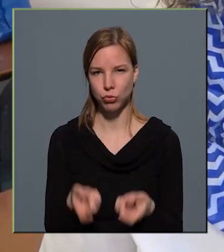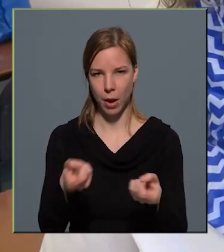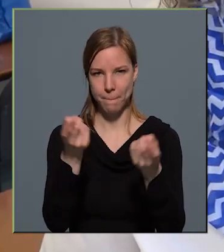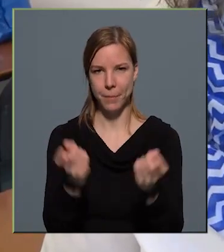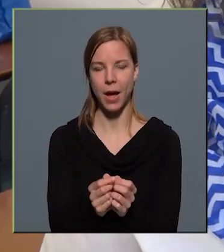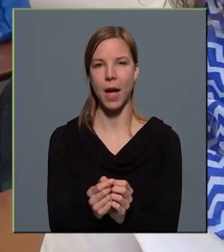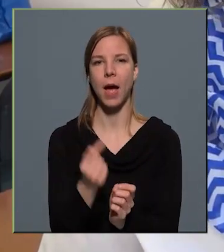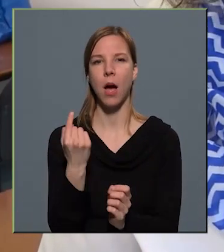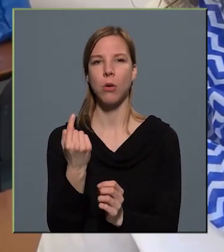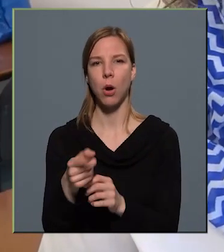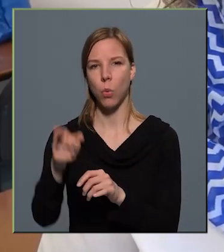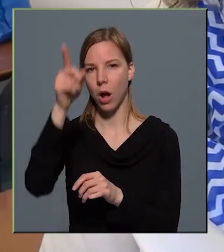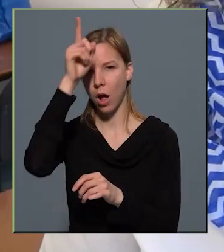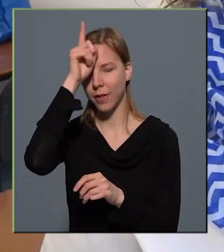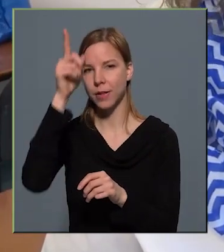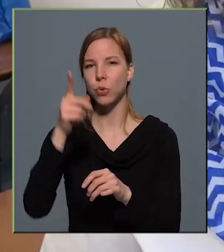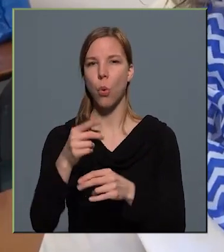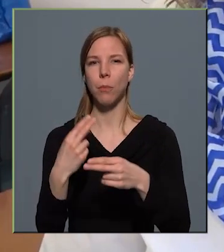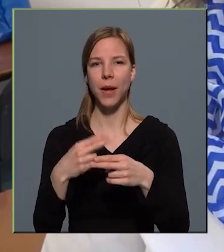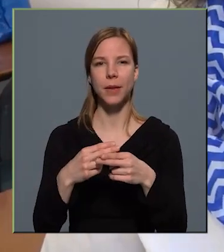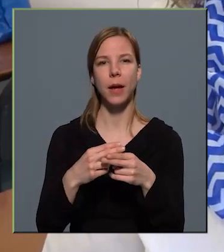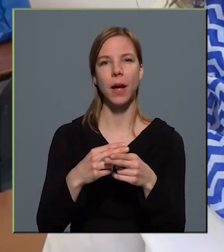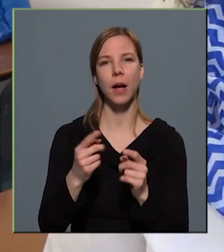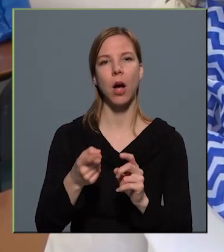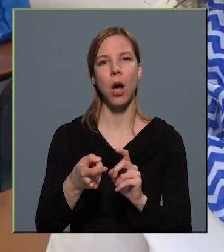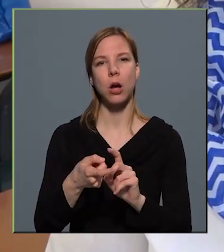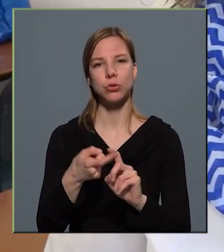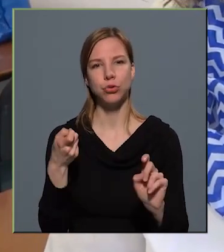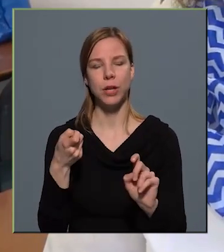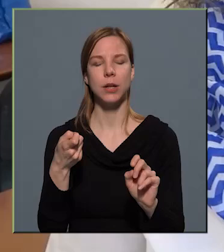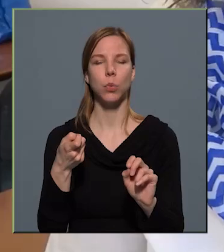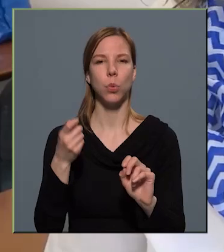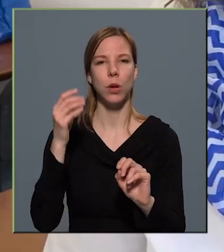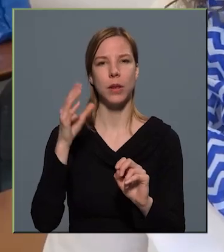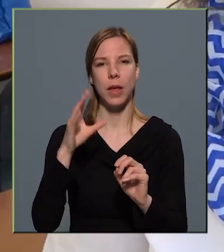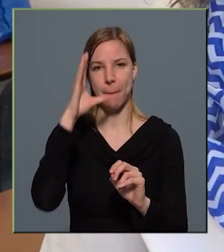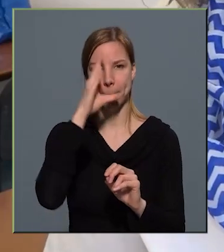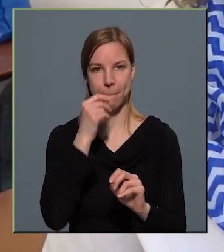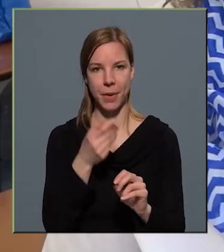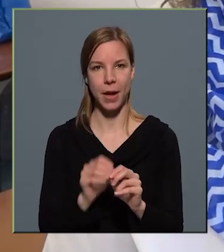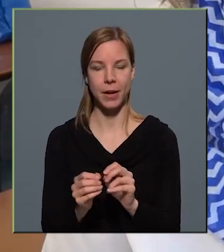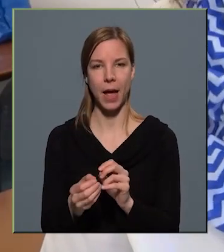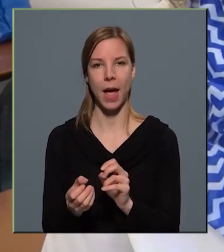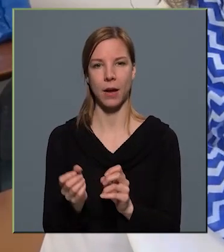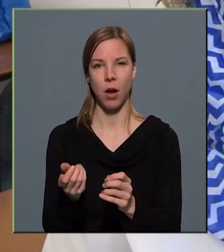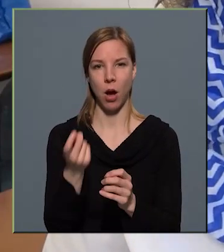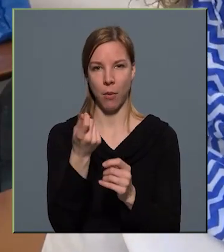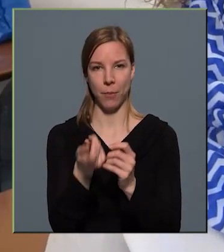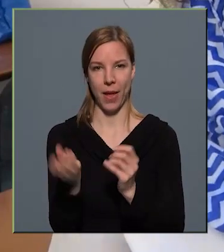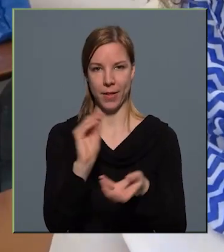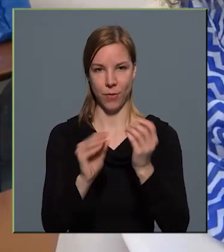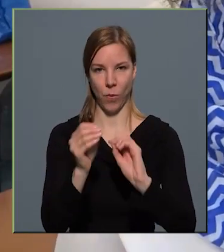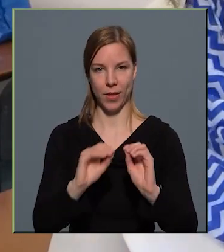a stroke betegek, tehát a sérült fogyatékkal élő emberek dobták össze az induló tőkét, és úgy próbálunk